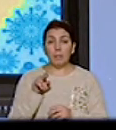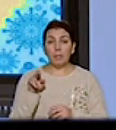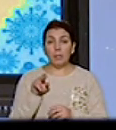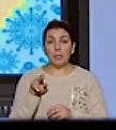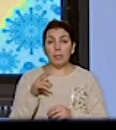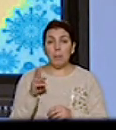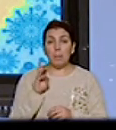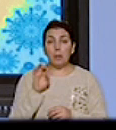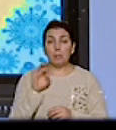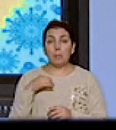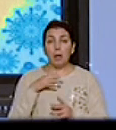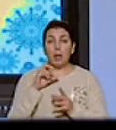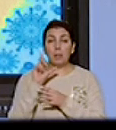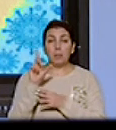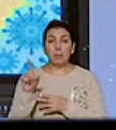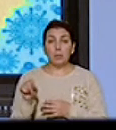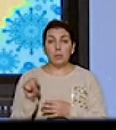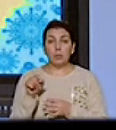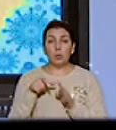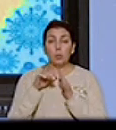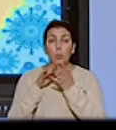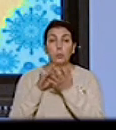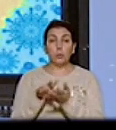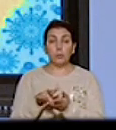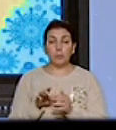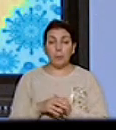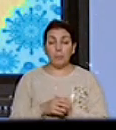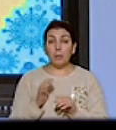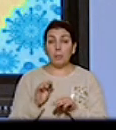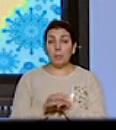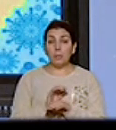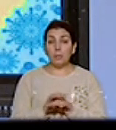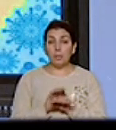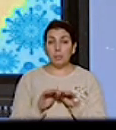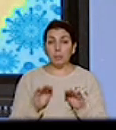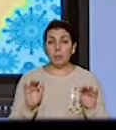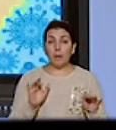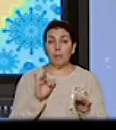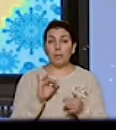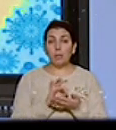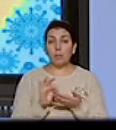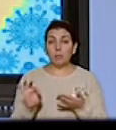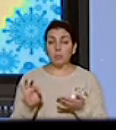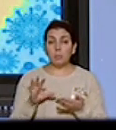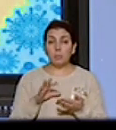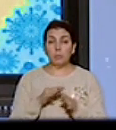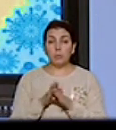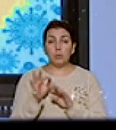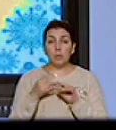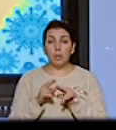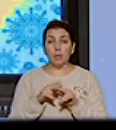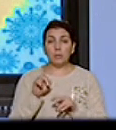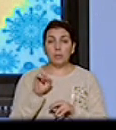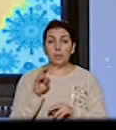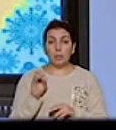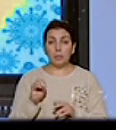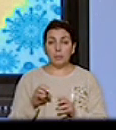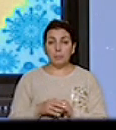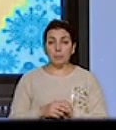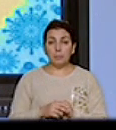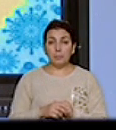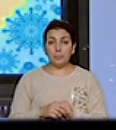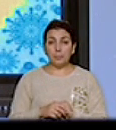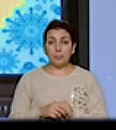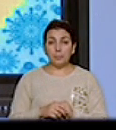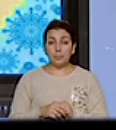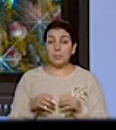18 января мы отправимся в путешествие. Молодцы, ребята! Вы отлично справились и с этим